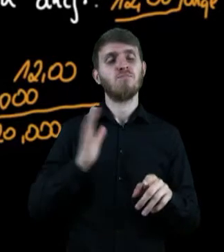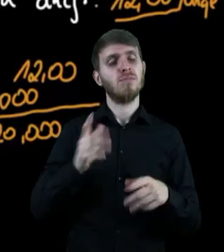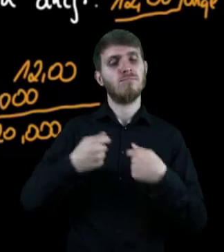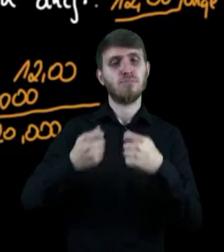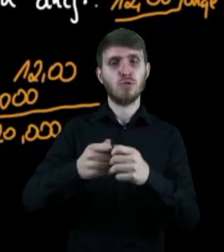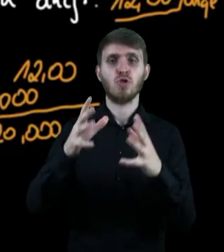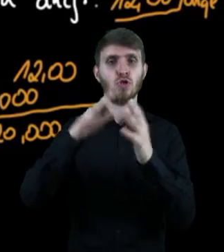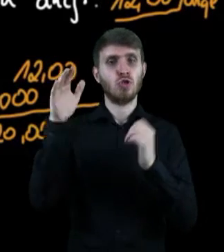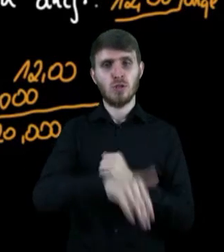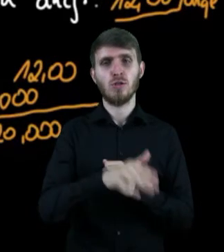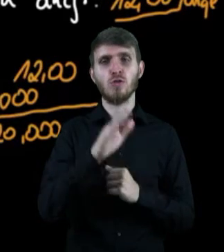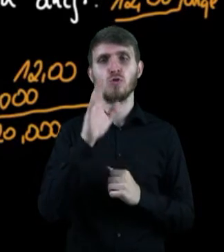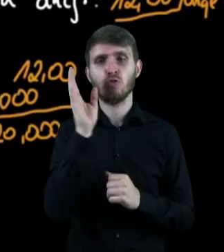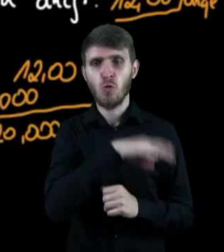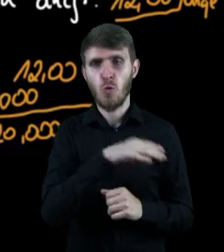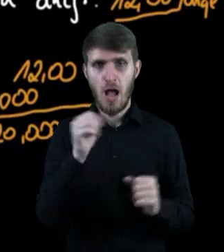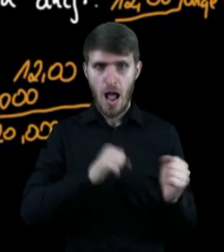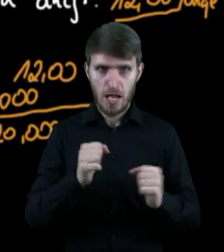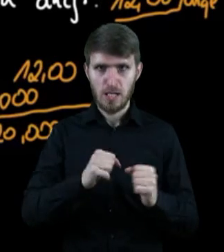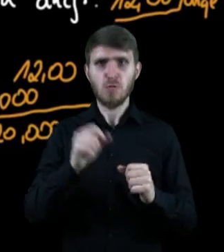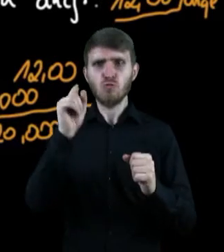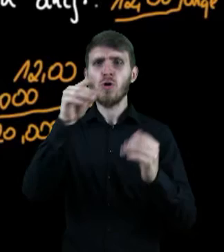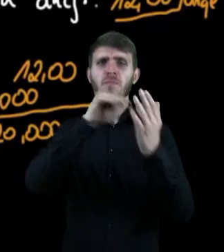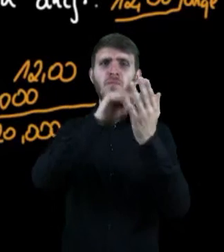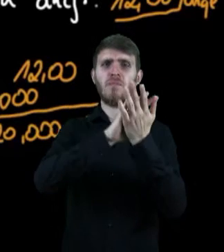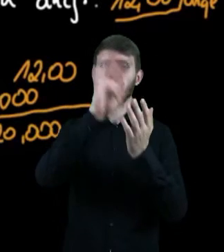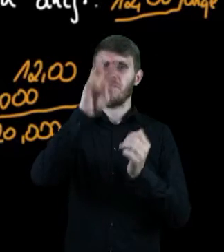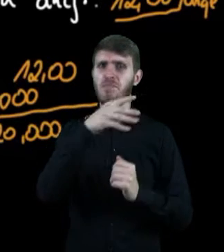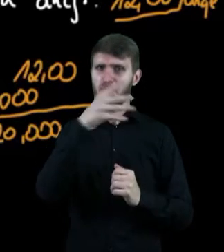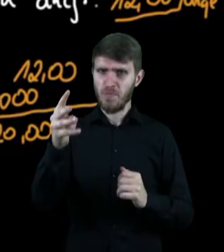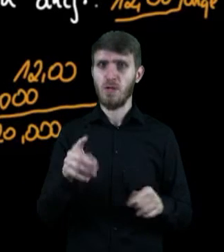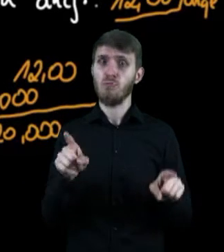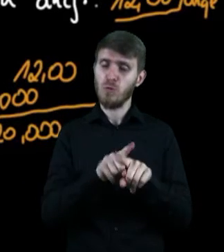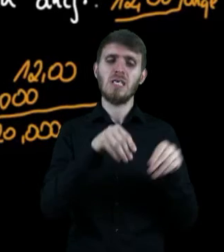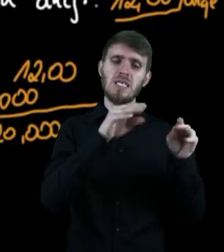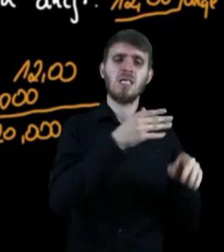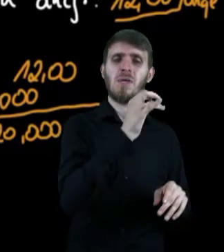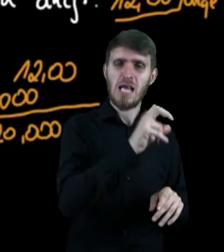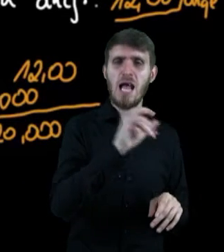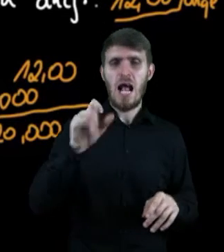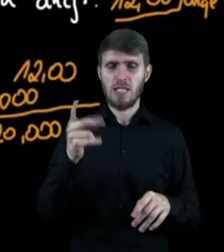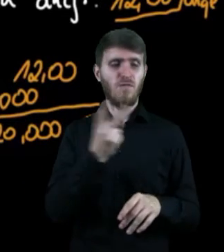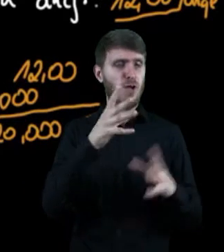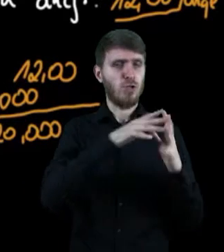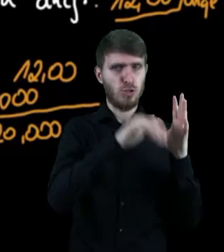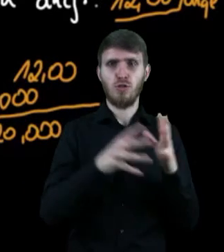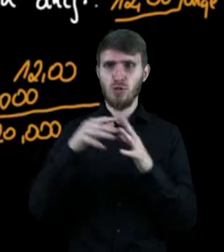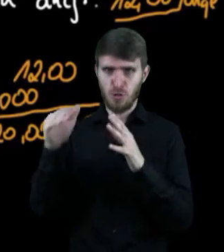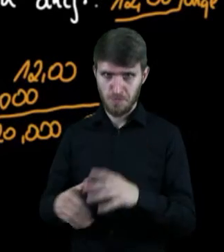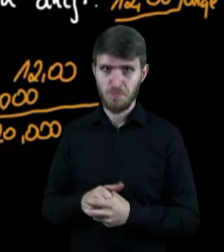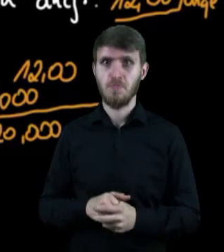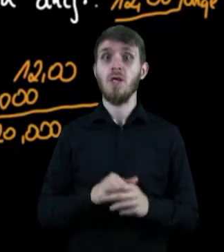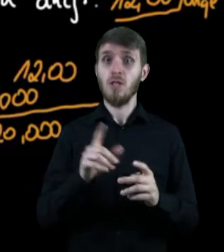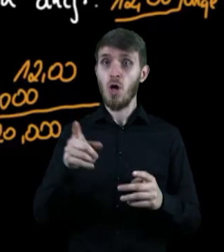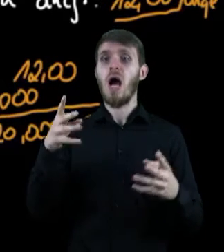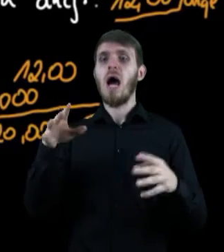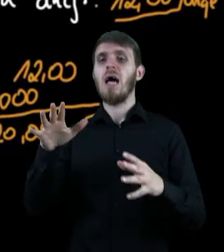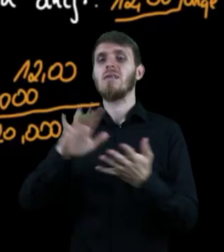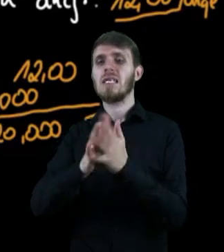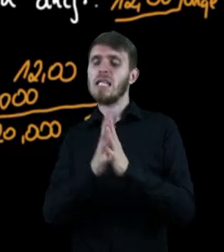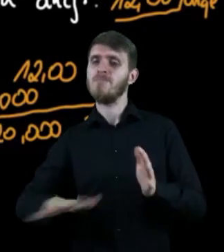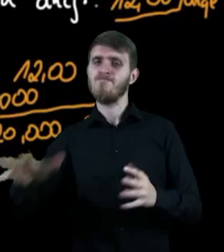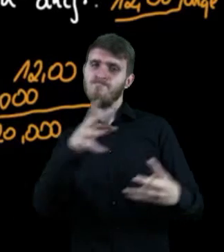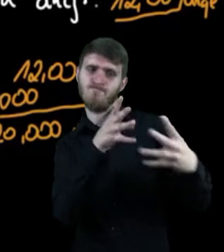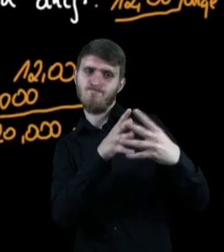21,50 zł i jeżeli zostało wyemitowanych 10 tysięcy akcji, tak jak tutaj zostało pokazane w bilansie, zarówno w